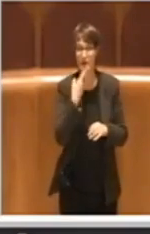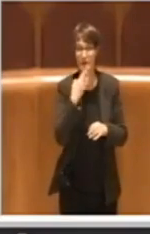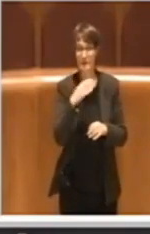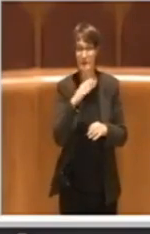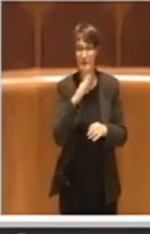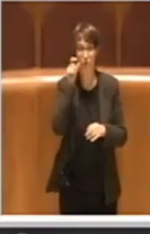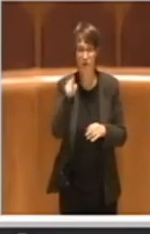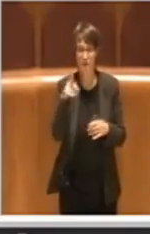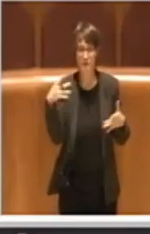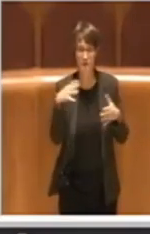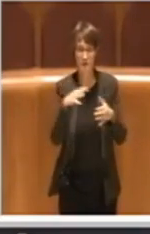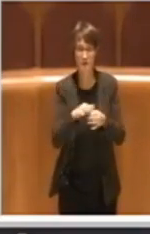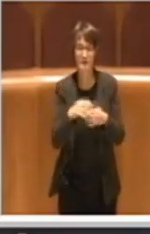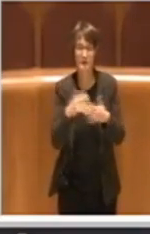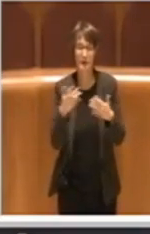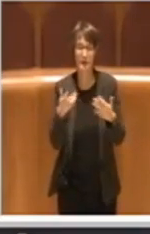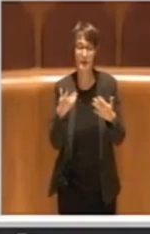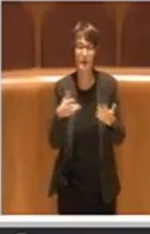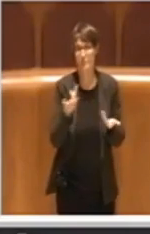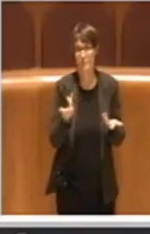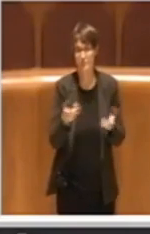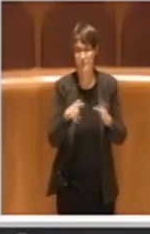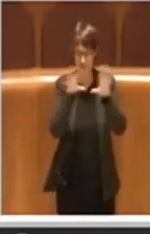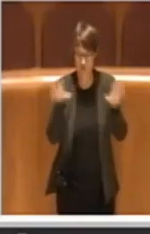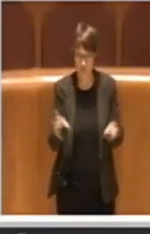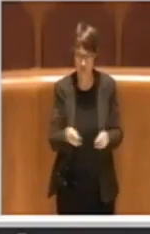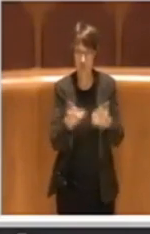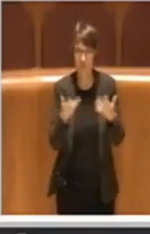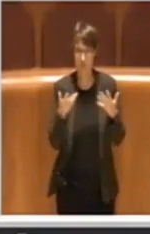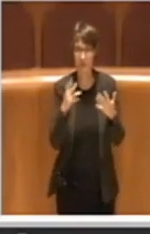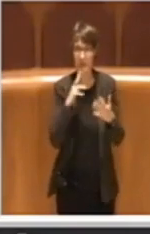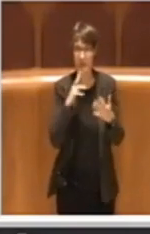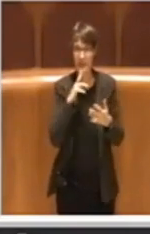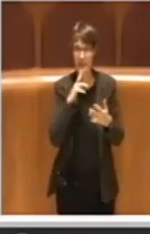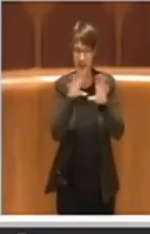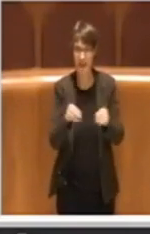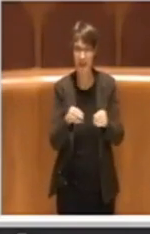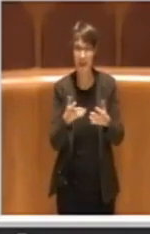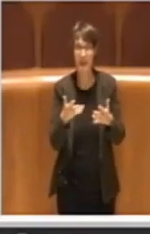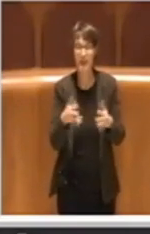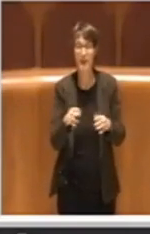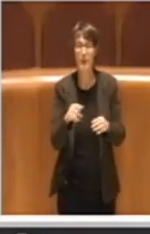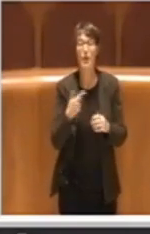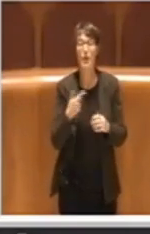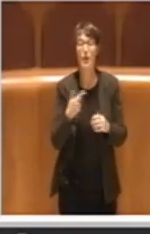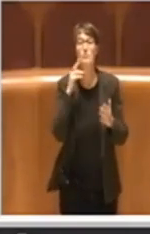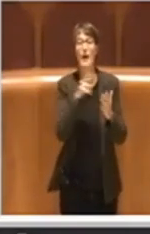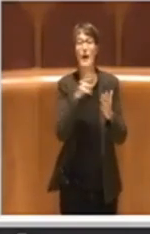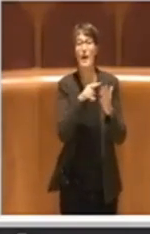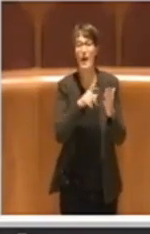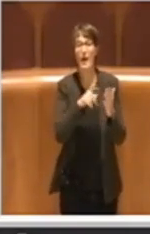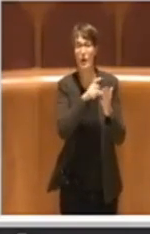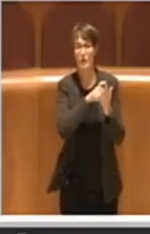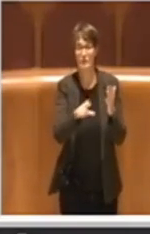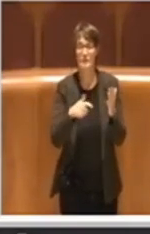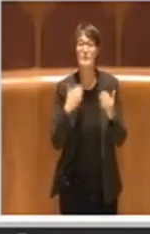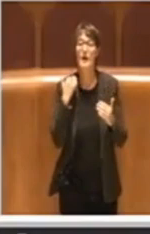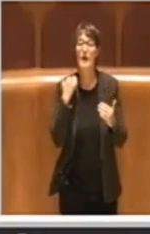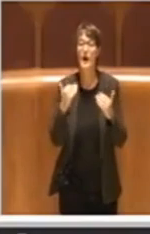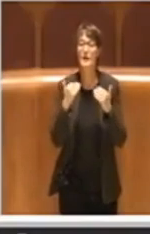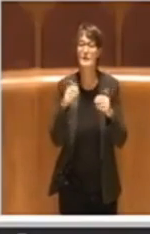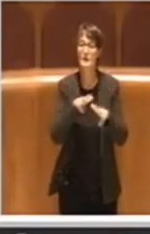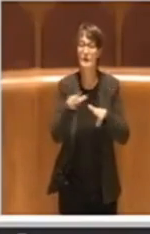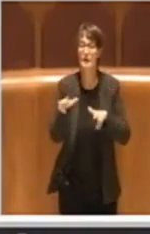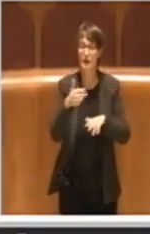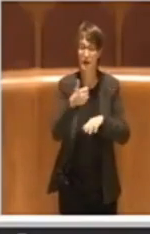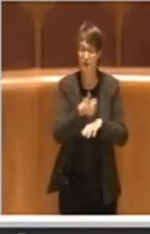premesse velocemente il dispositivo vado a leggere che questo l'assemblea capitolina impegna